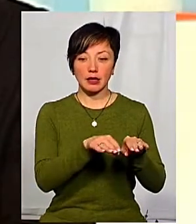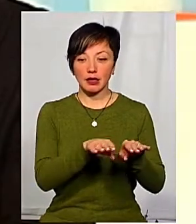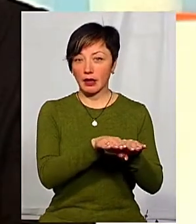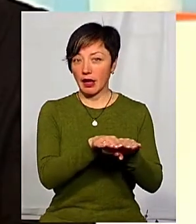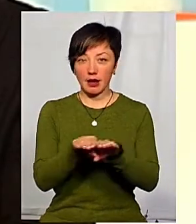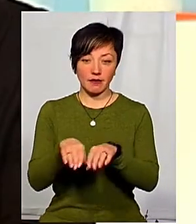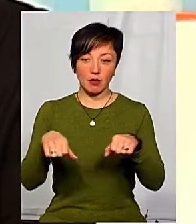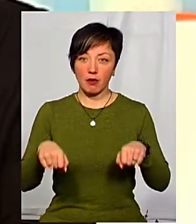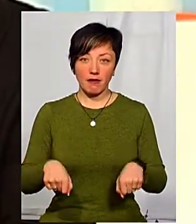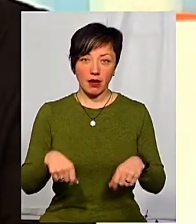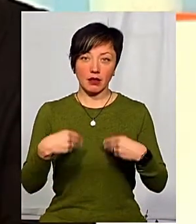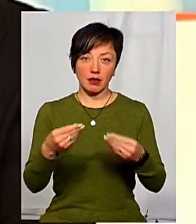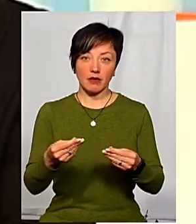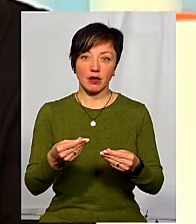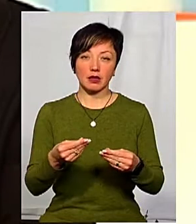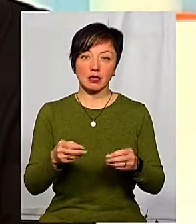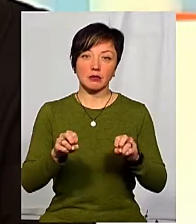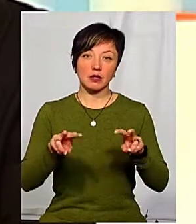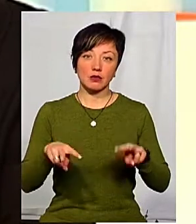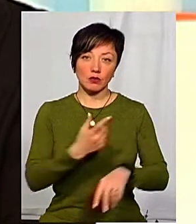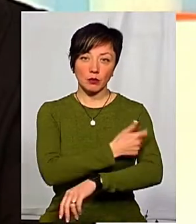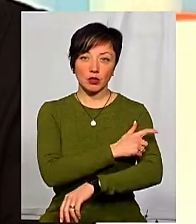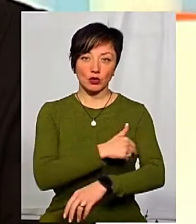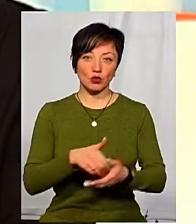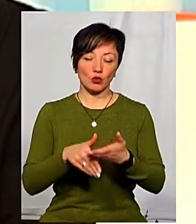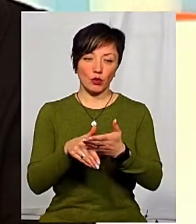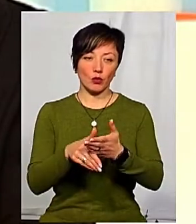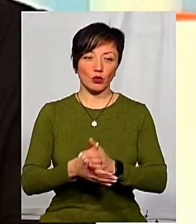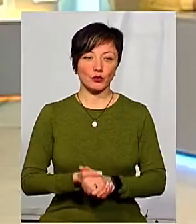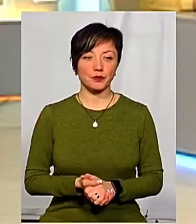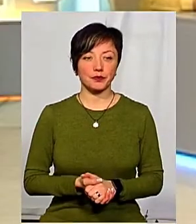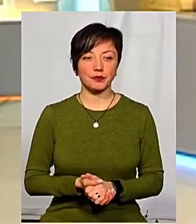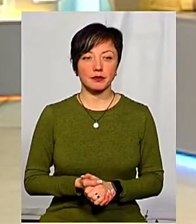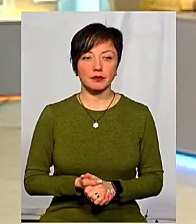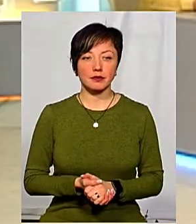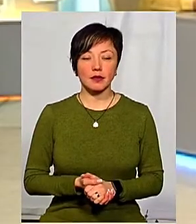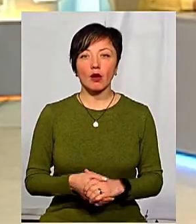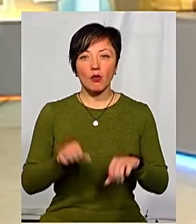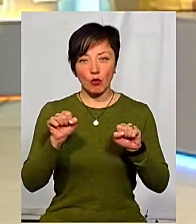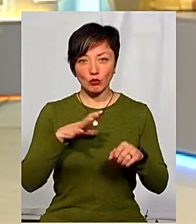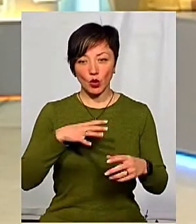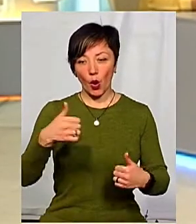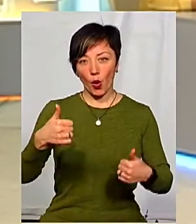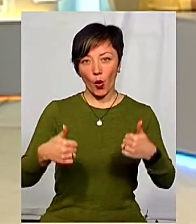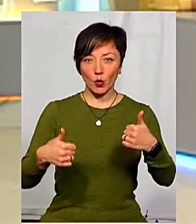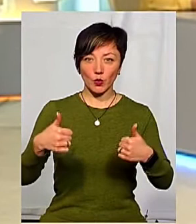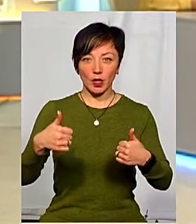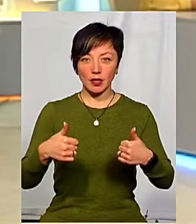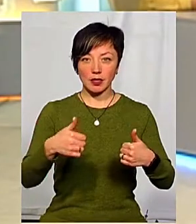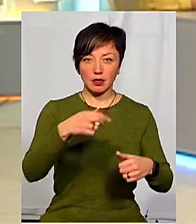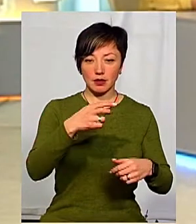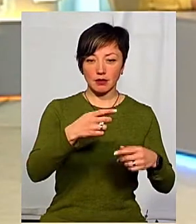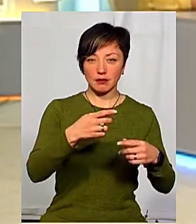на рівних абсолютно правах надавати спеціалізовану медичну допомогу. Наскільки серйозною може бути конкуренція? Ну,